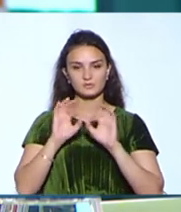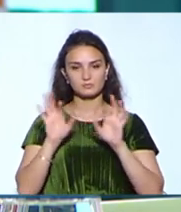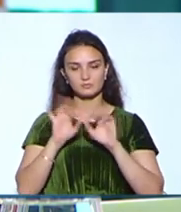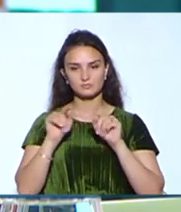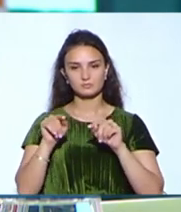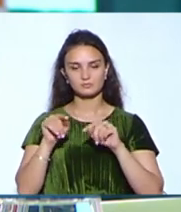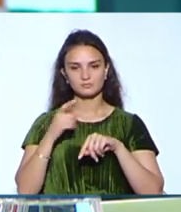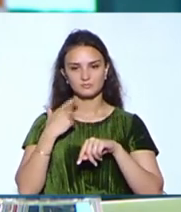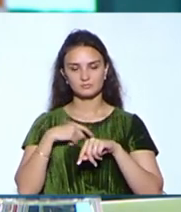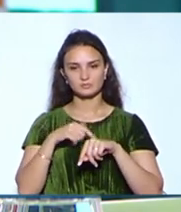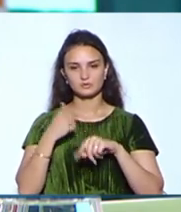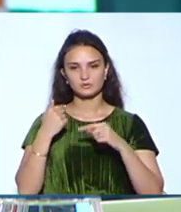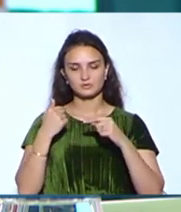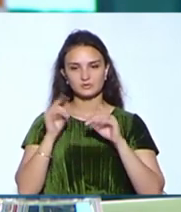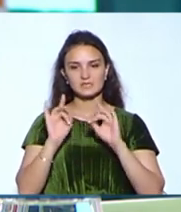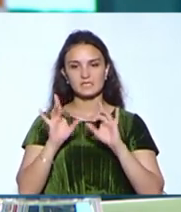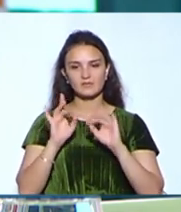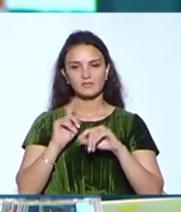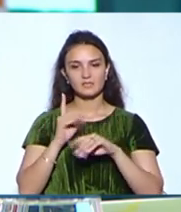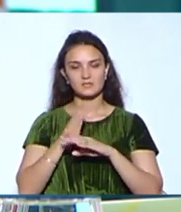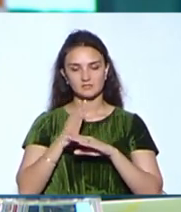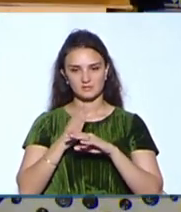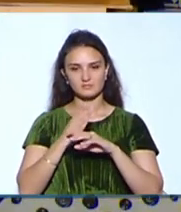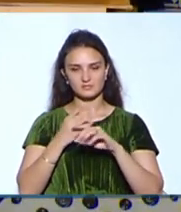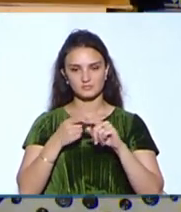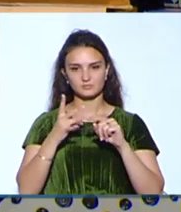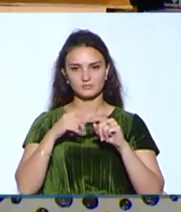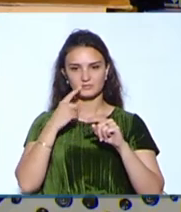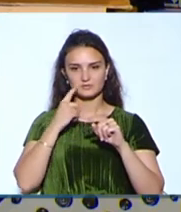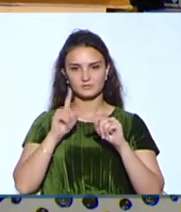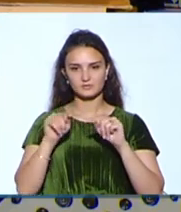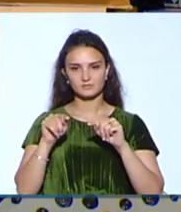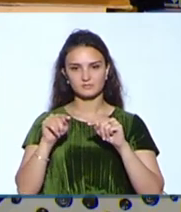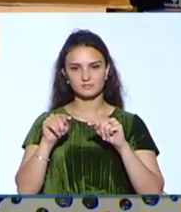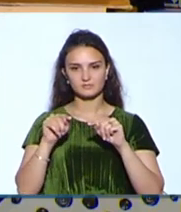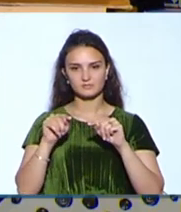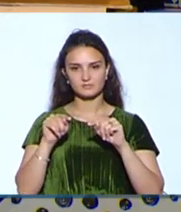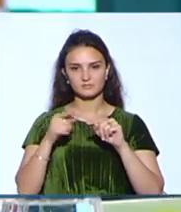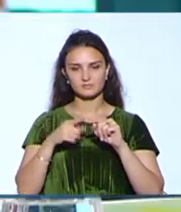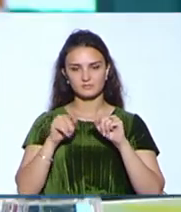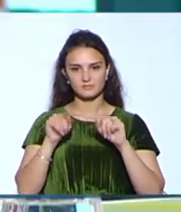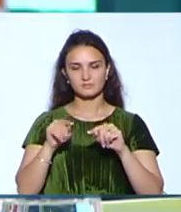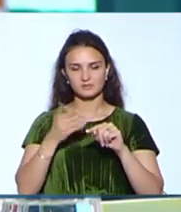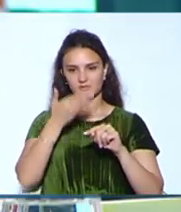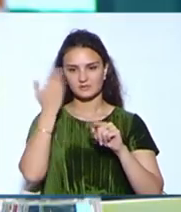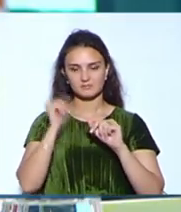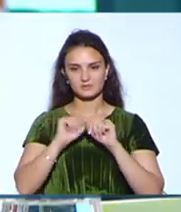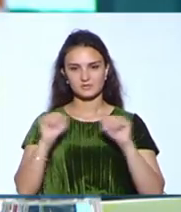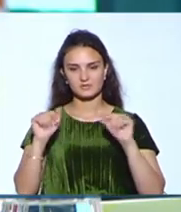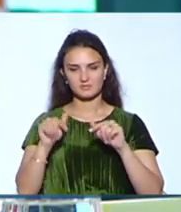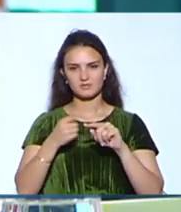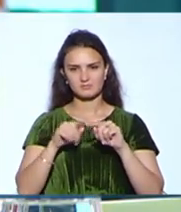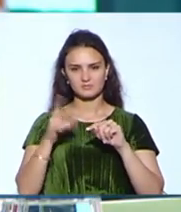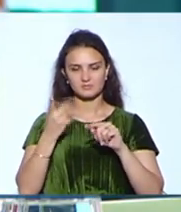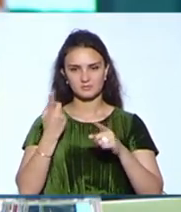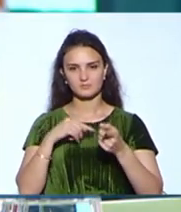ლაპარაკობთ მოუშუშებელ ჭრილობებზე, ჩვენ იმასაც უნდა ვთქვათ, რომ ამას დავიწყება არ შეიძლება.